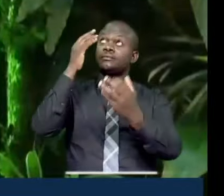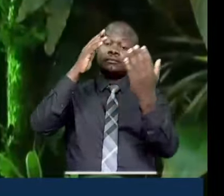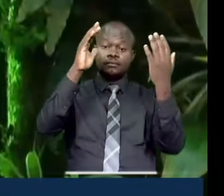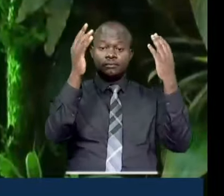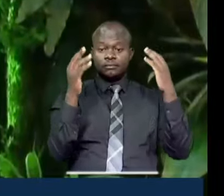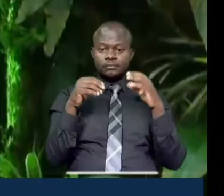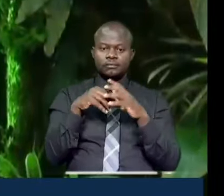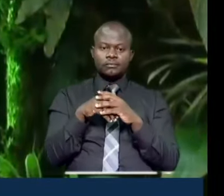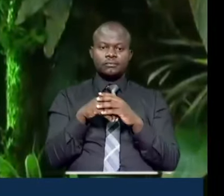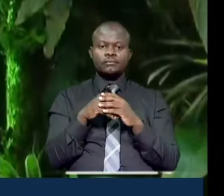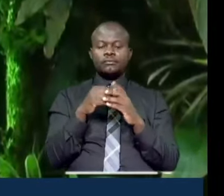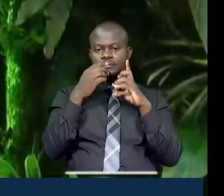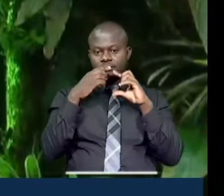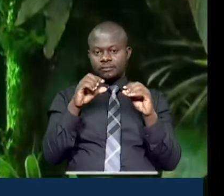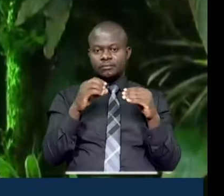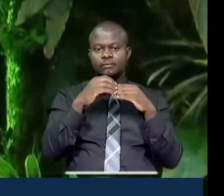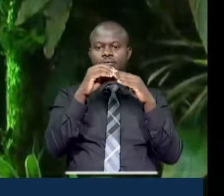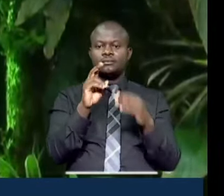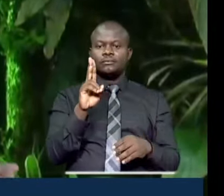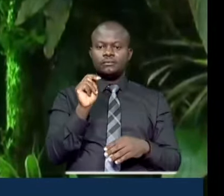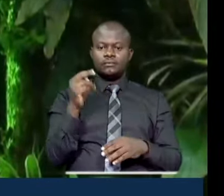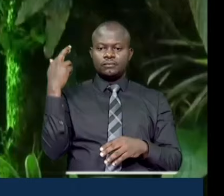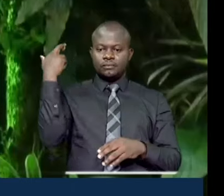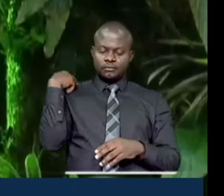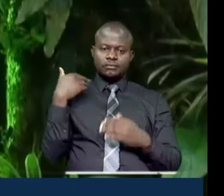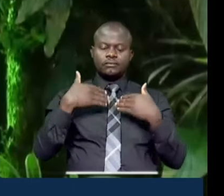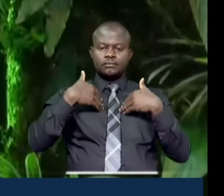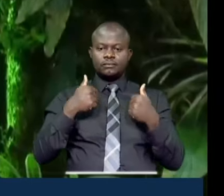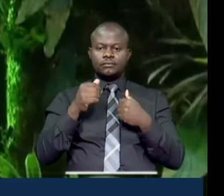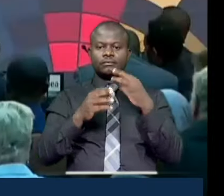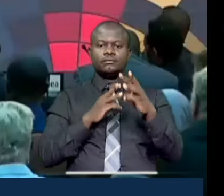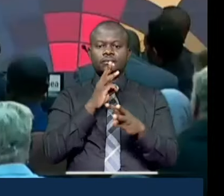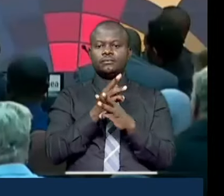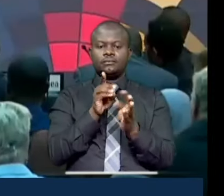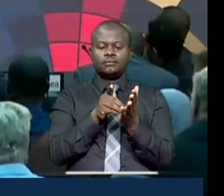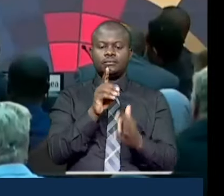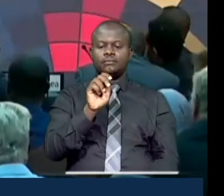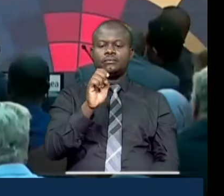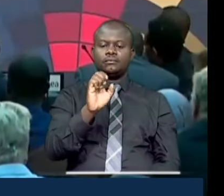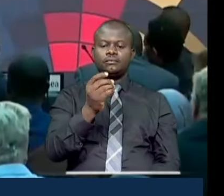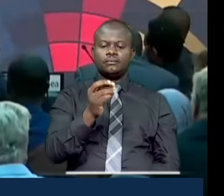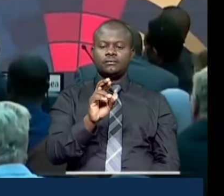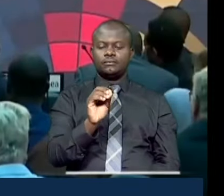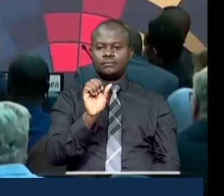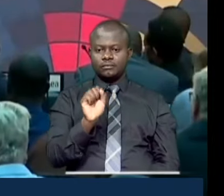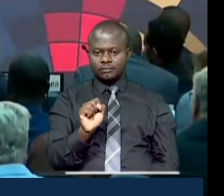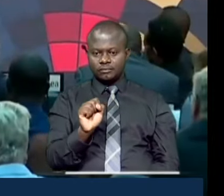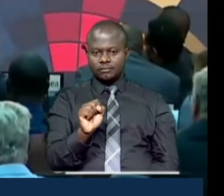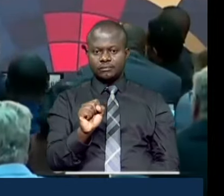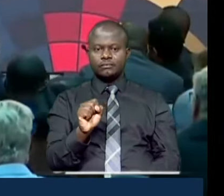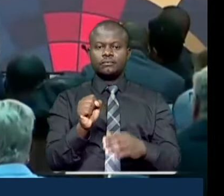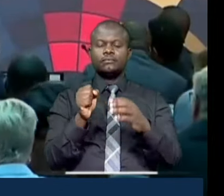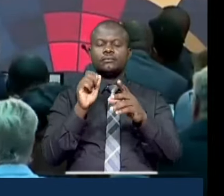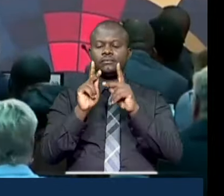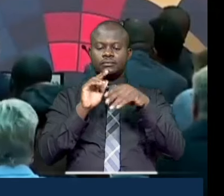magambo y'umuyobozi w'ishami ry'umuryango w'abibumbye rishinzwe ubuzima ku isi Dr. Tedros Adhanom Ghebreyesus